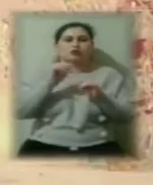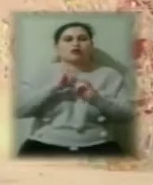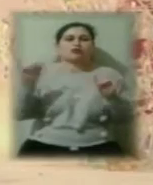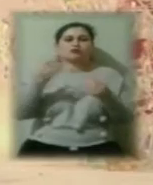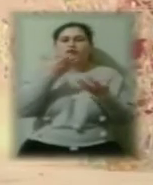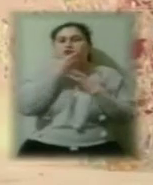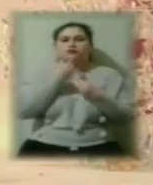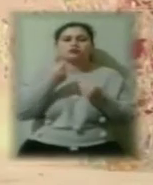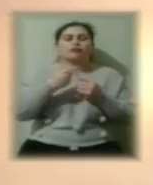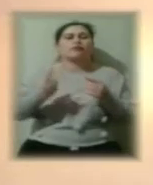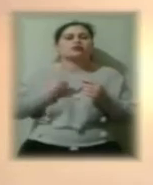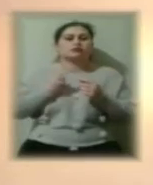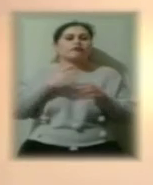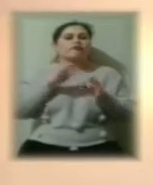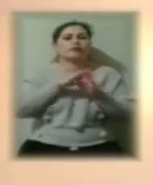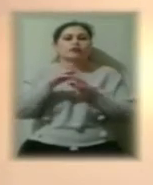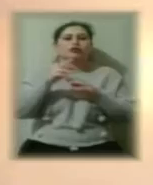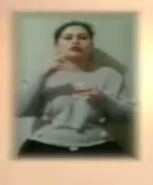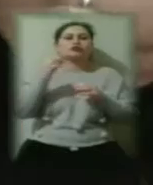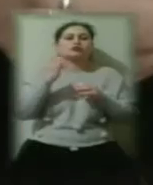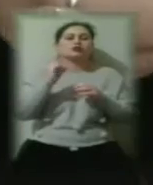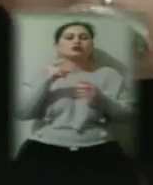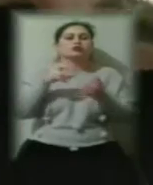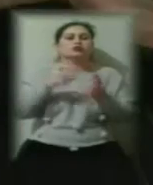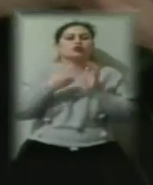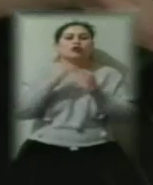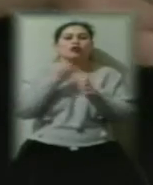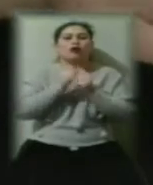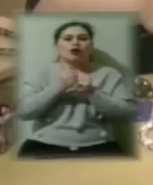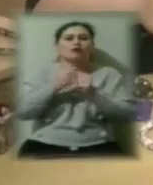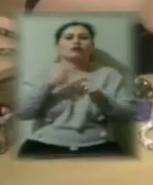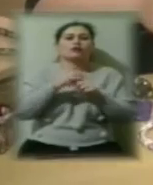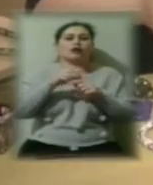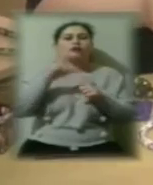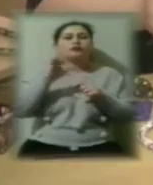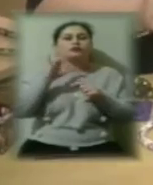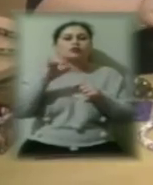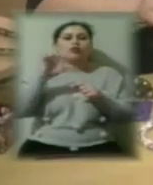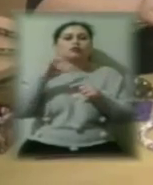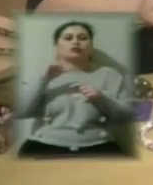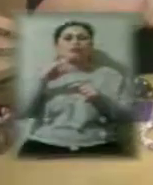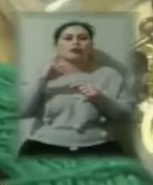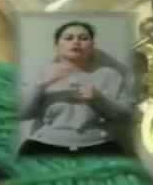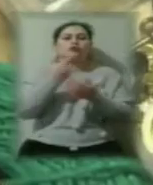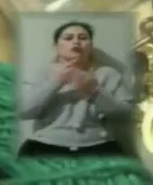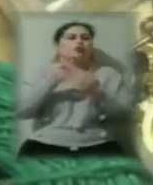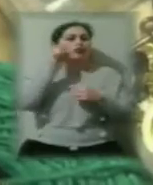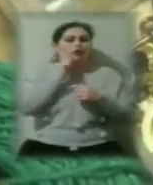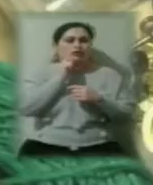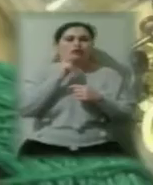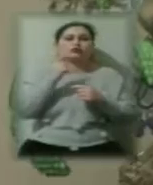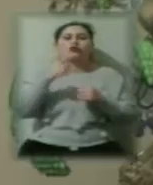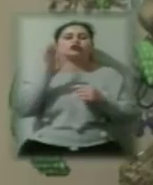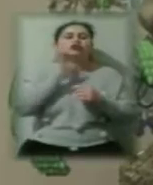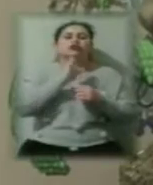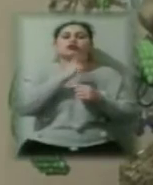майстриня використовує чеське скло і камінь, дерево, японський бісер, традиційні орнаменти та візерунки України. Жінка говорить, що на одну